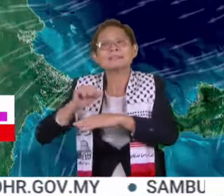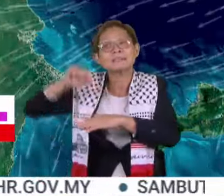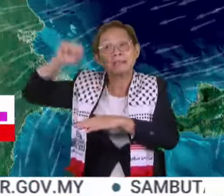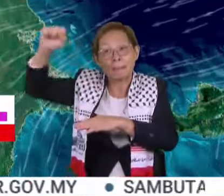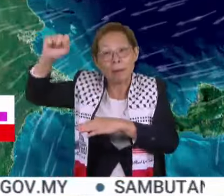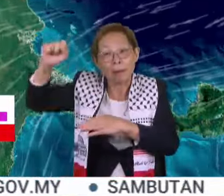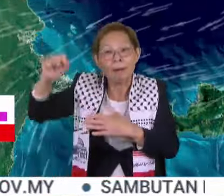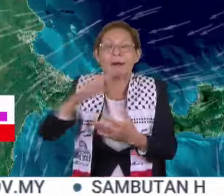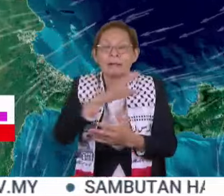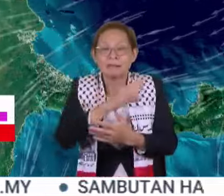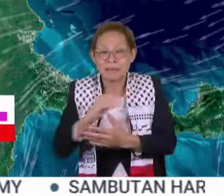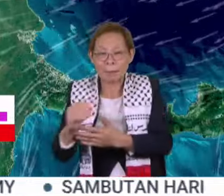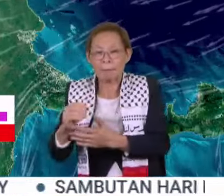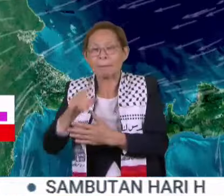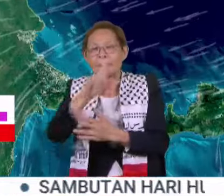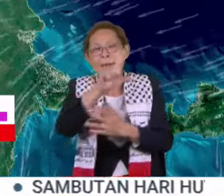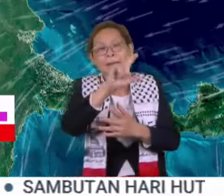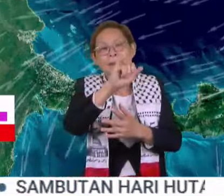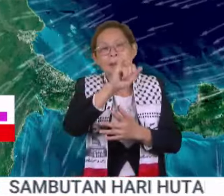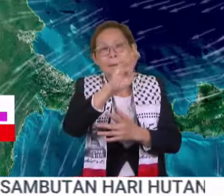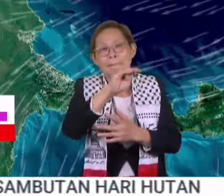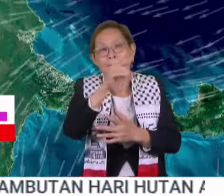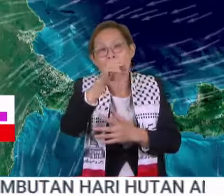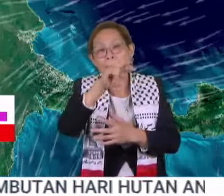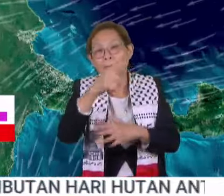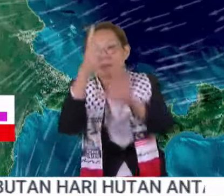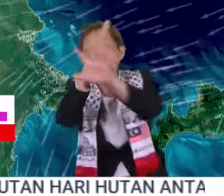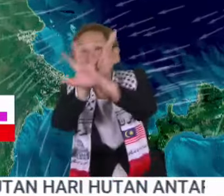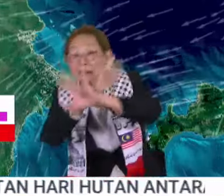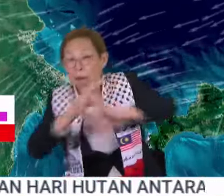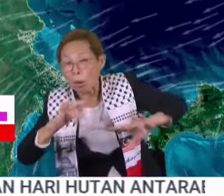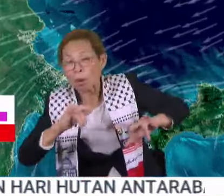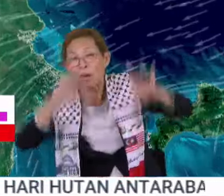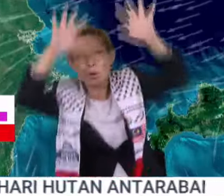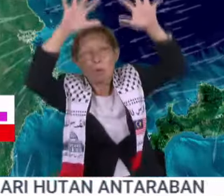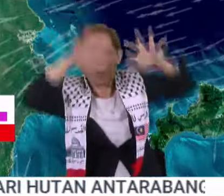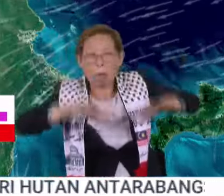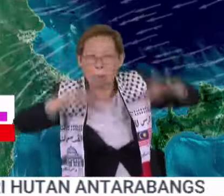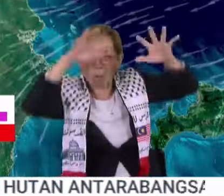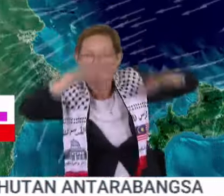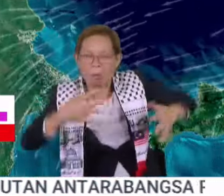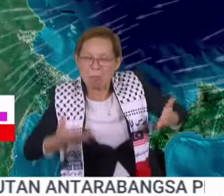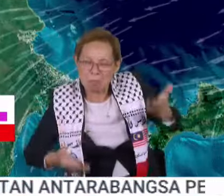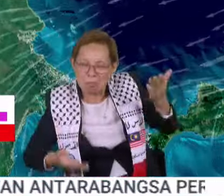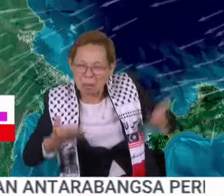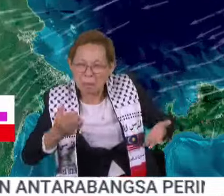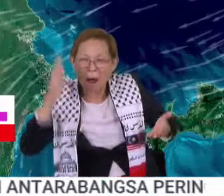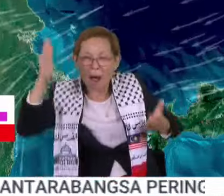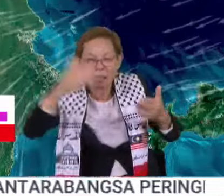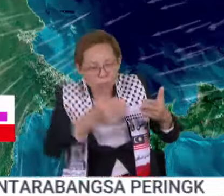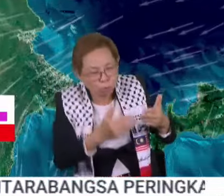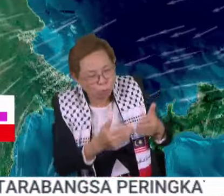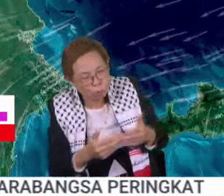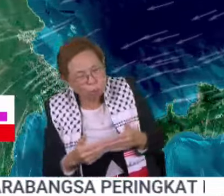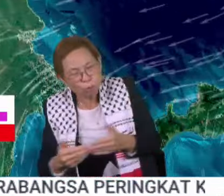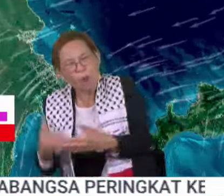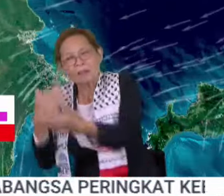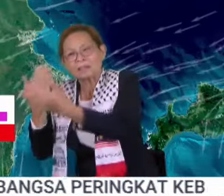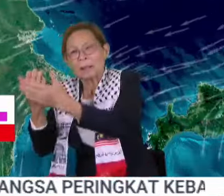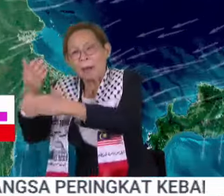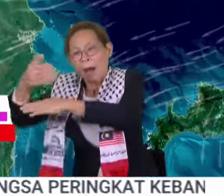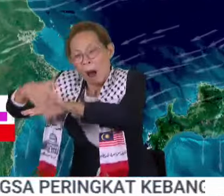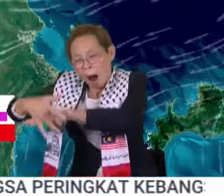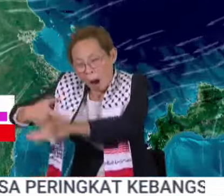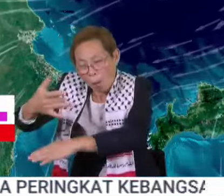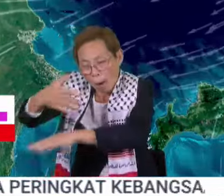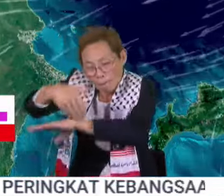Sabah serta bahagian Limbang di negeri Sarawak. Keadaan cuaca lembap ini dijangkakan akan berterusan sehingga ke